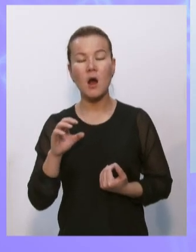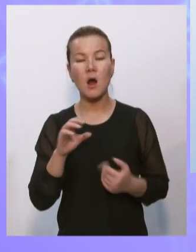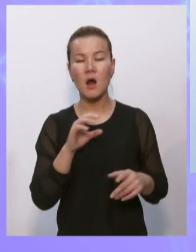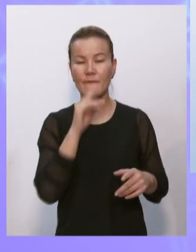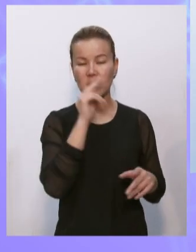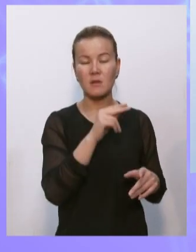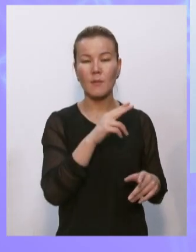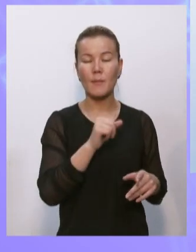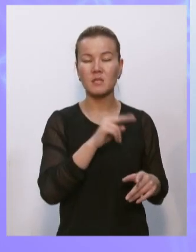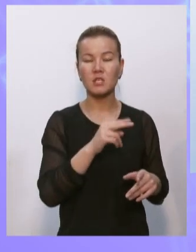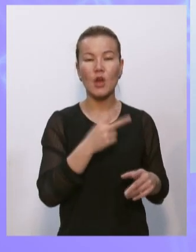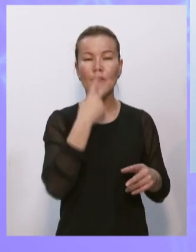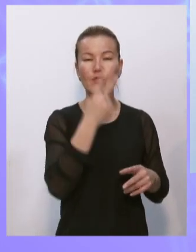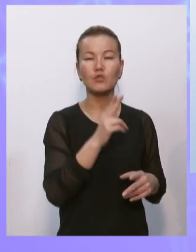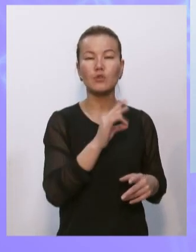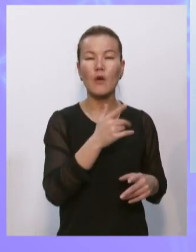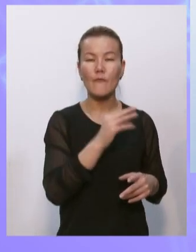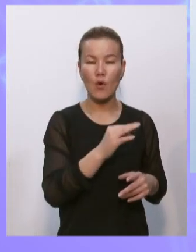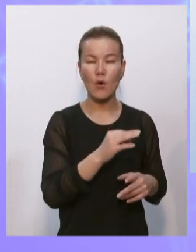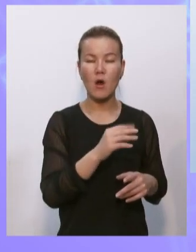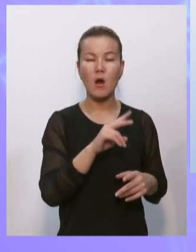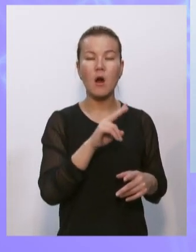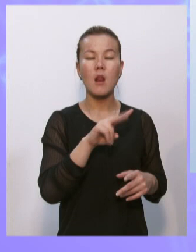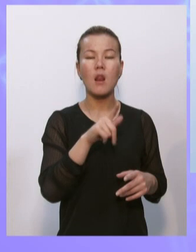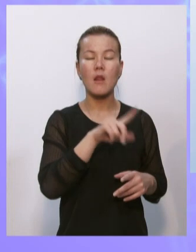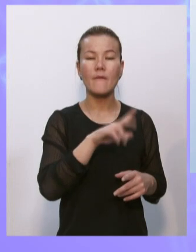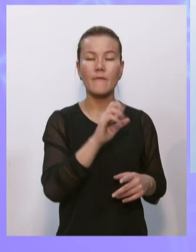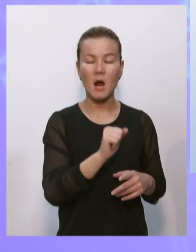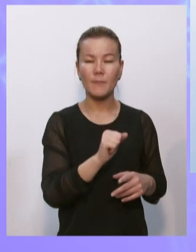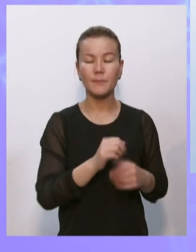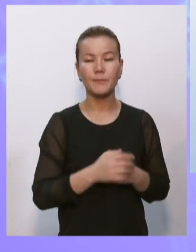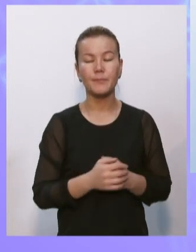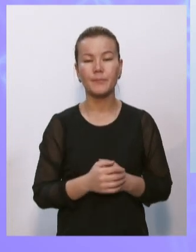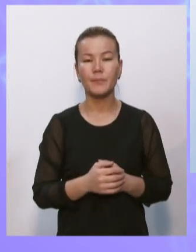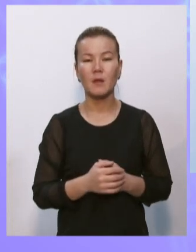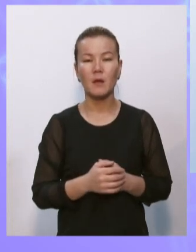винительном падеже вижу кого? Льва. А что стол?